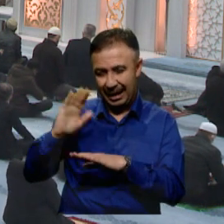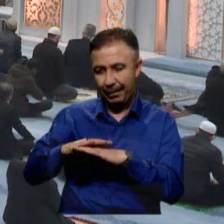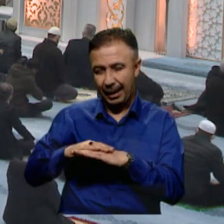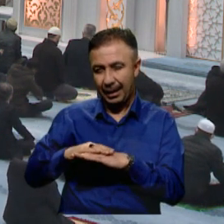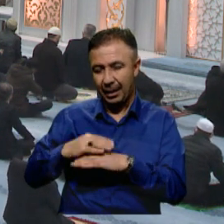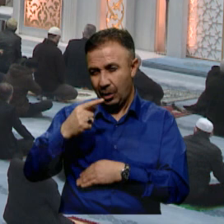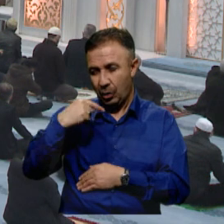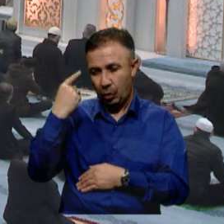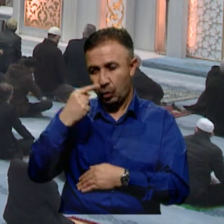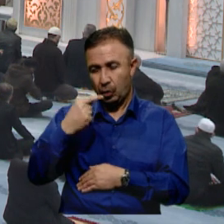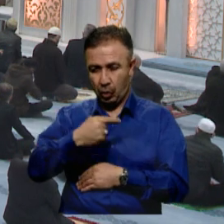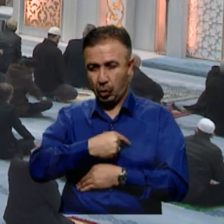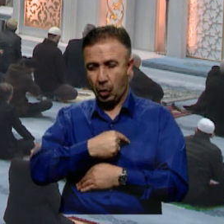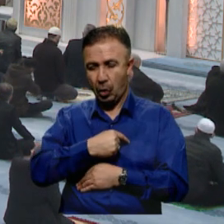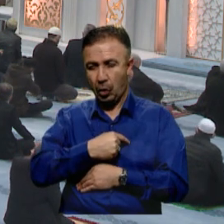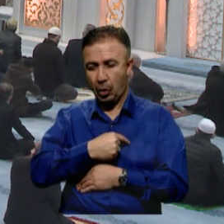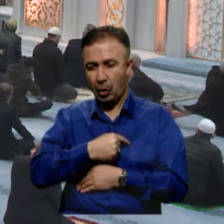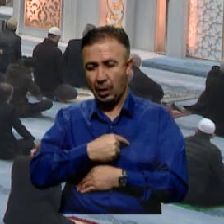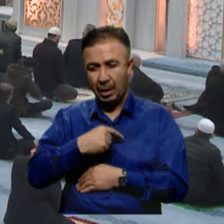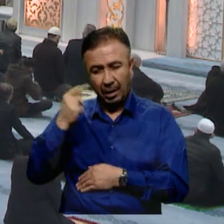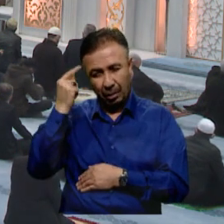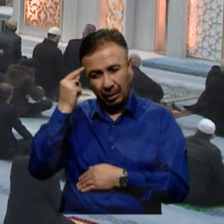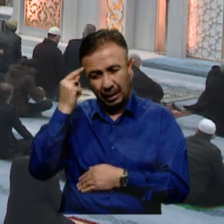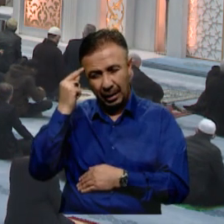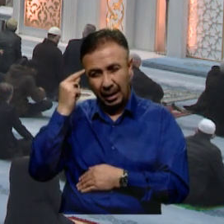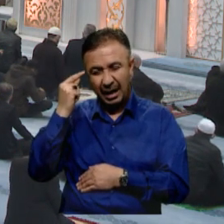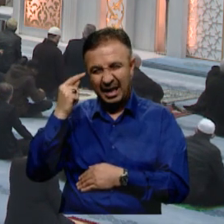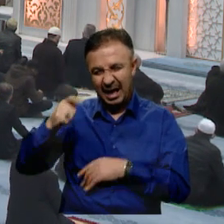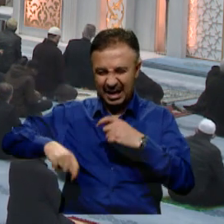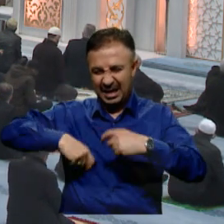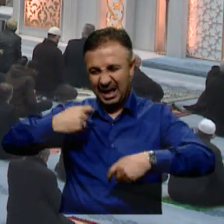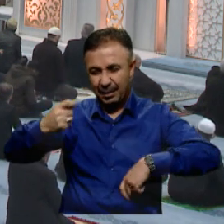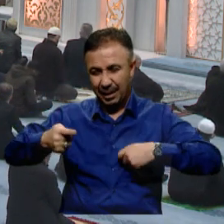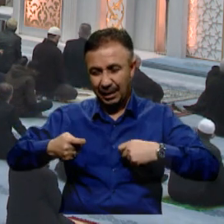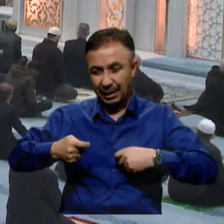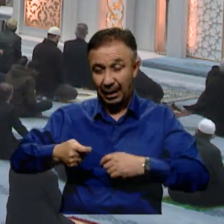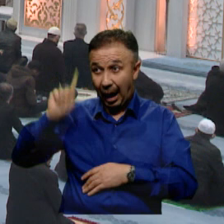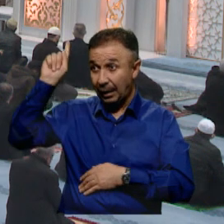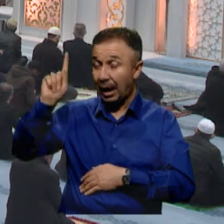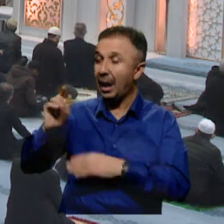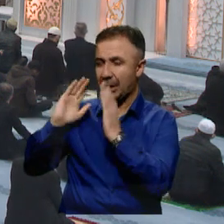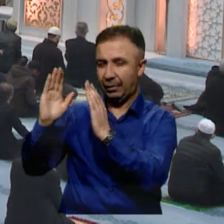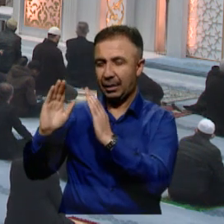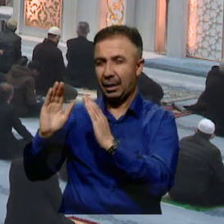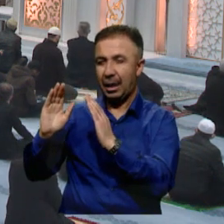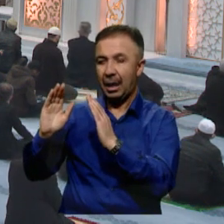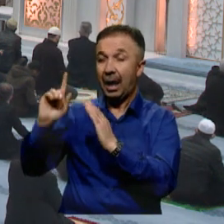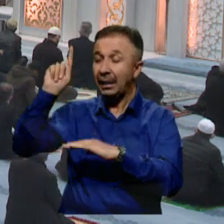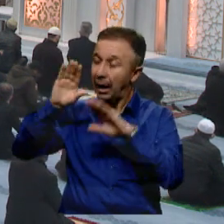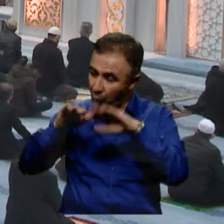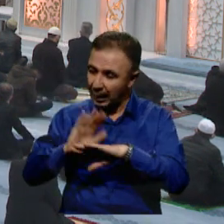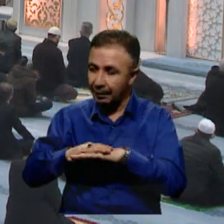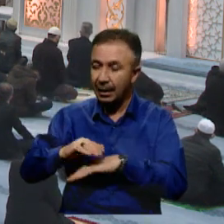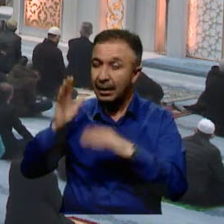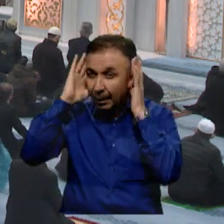yüzünü, gönlünü, zihnini batıldan hakka çevirerek Allah'a kulluk etmeleri, namaz kılmaları